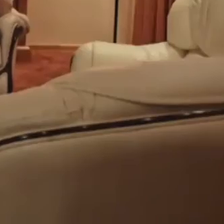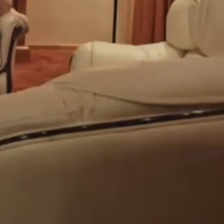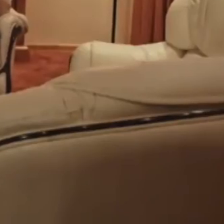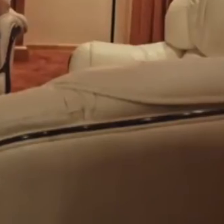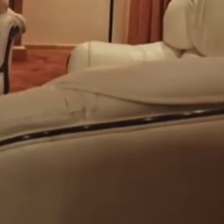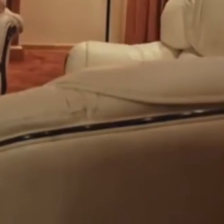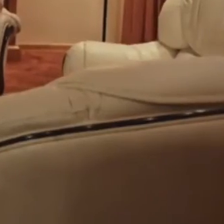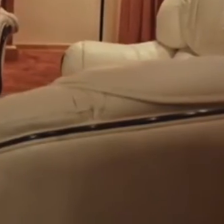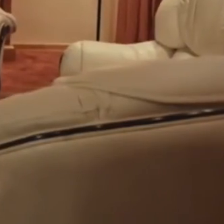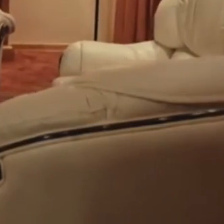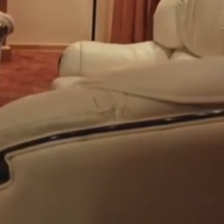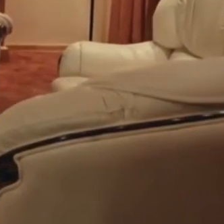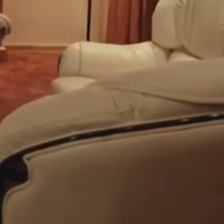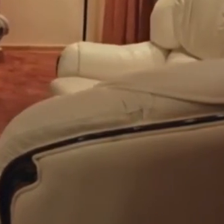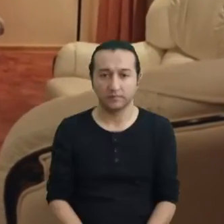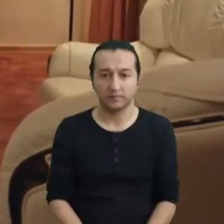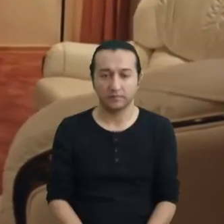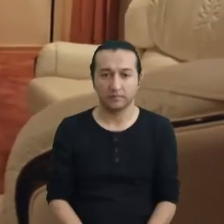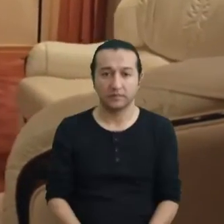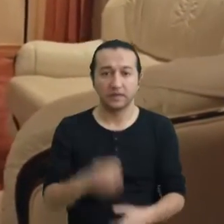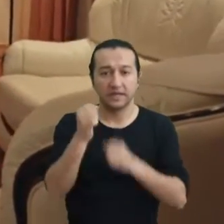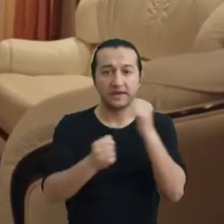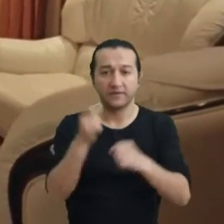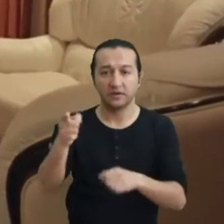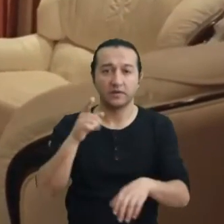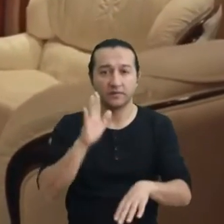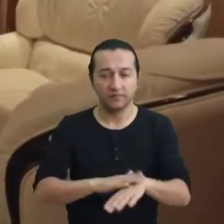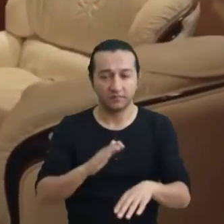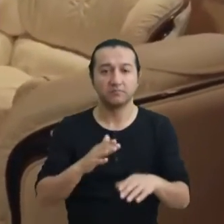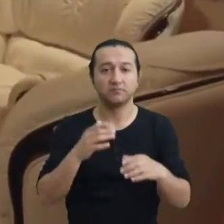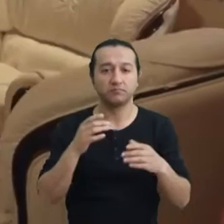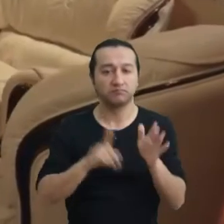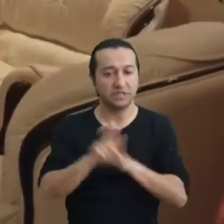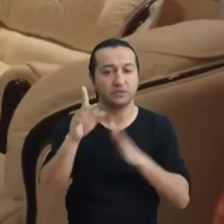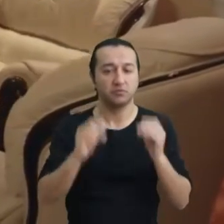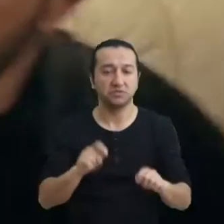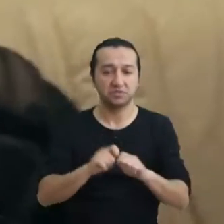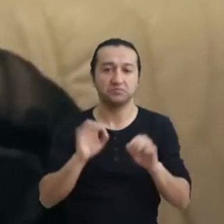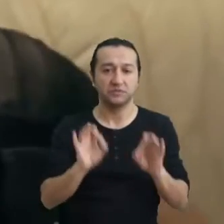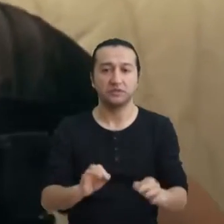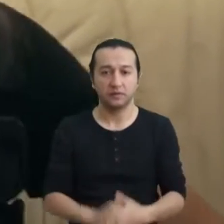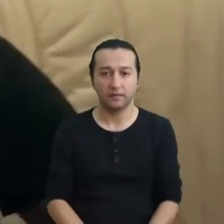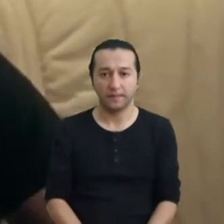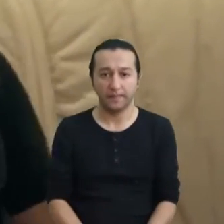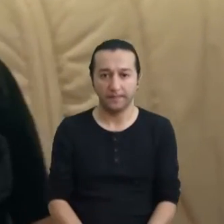Irak'ta Harun ve Akif koltukta oturmuşlar. Rafinereye yaptığımız saldırı başarılı olmuş. Koltuğa geçti.